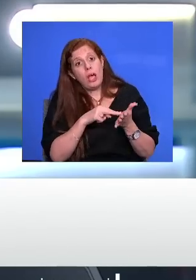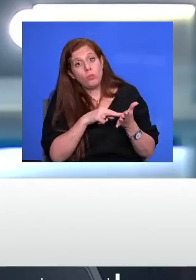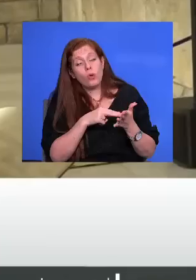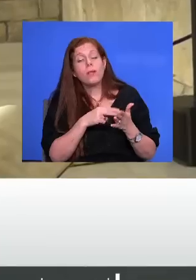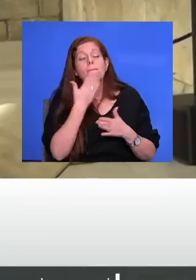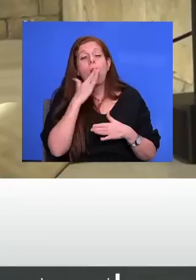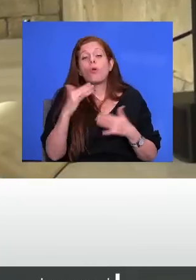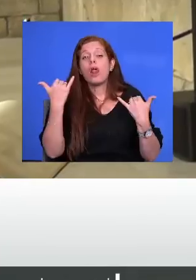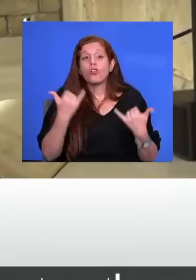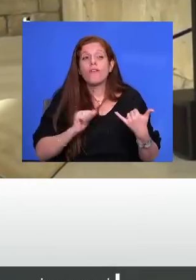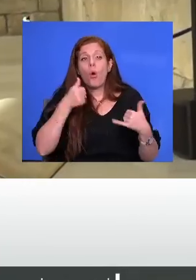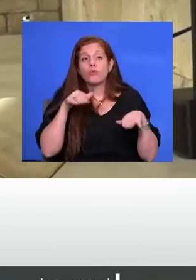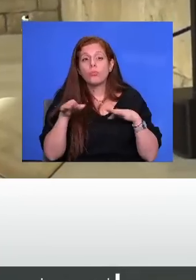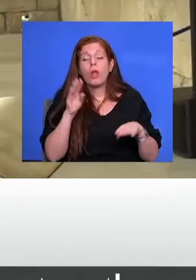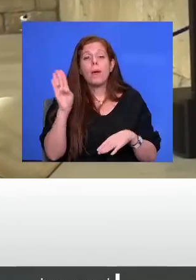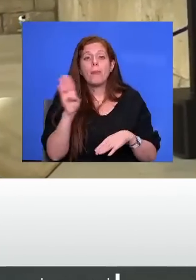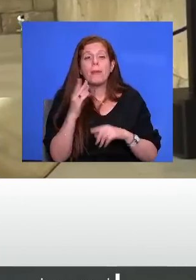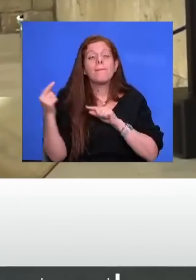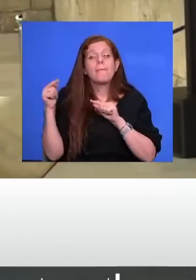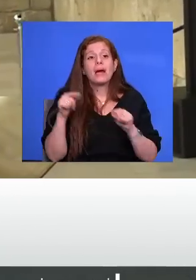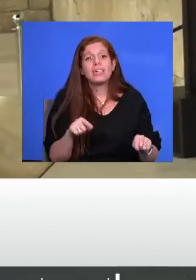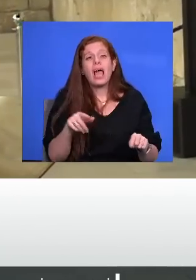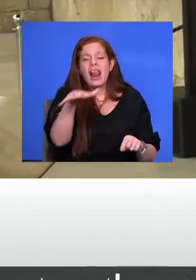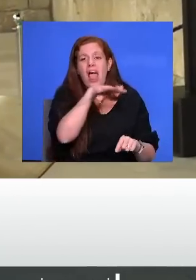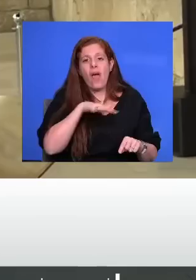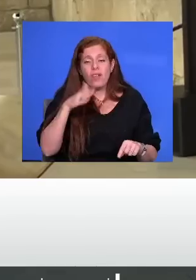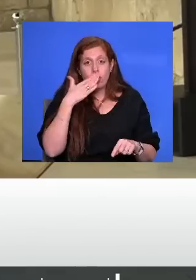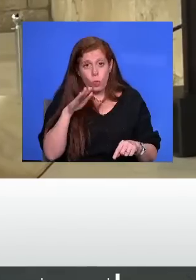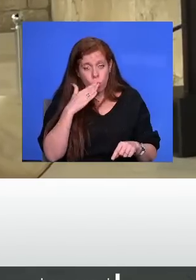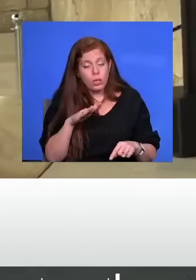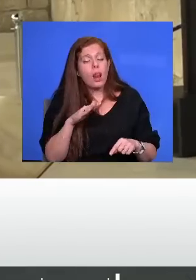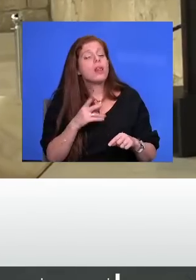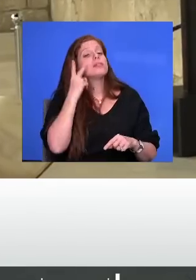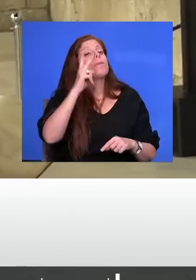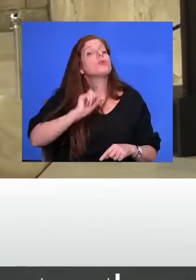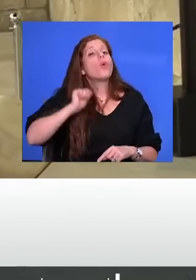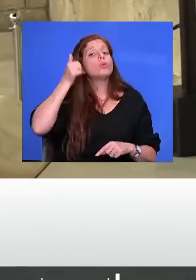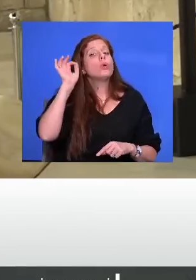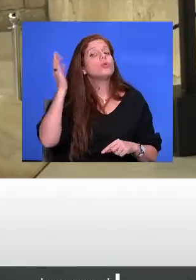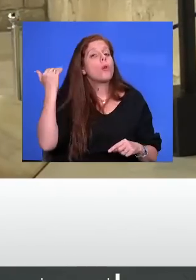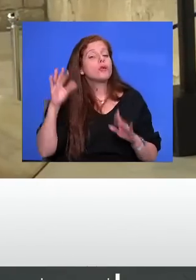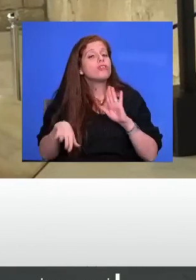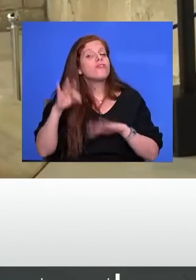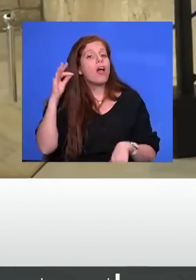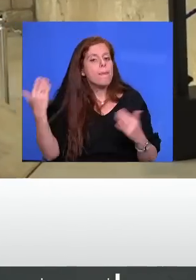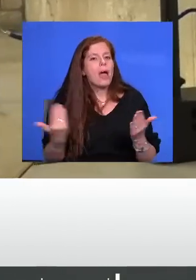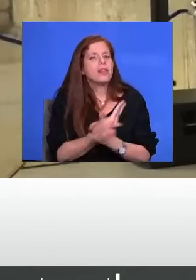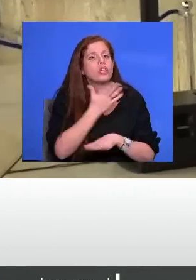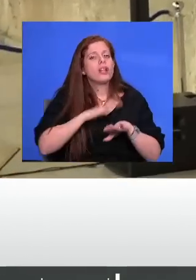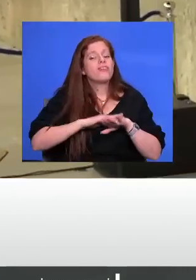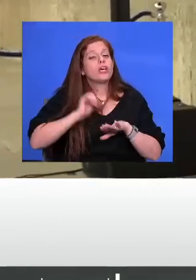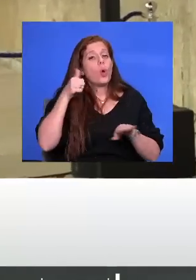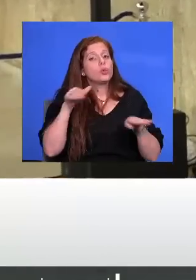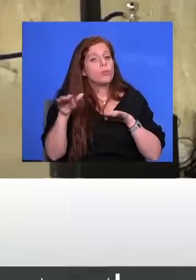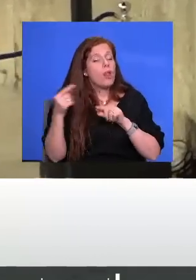זו ראש הממשלה נתניהו מגיע לרחבת הכותל המערבי. זה ביקור ראשון שלו מאז נבחר מחדש לתפקיד ראש הממשלה. הוא